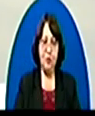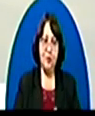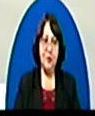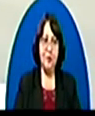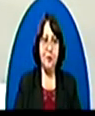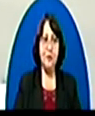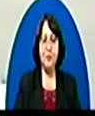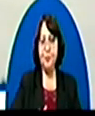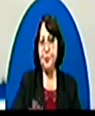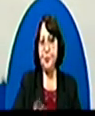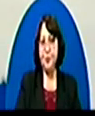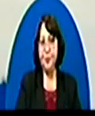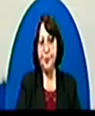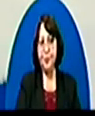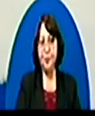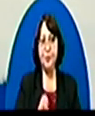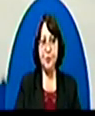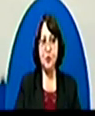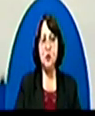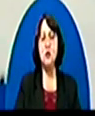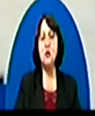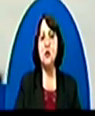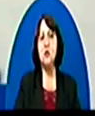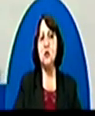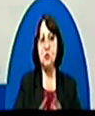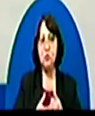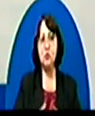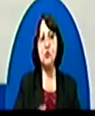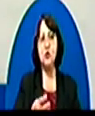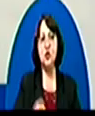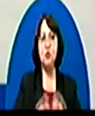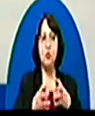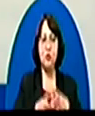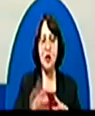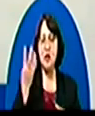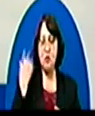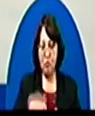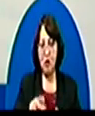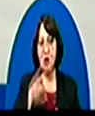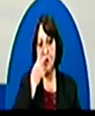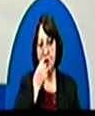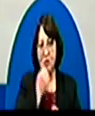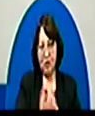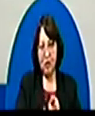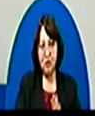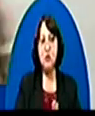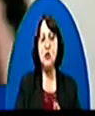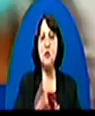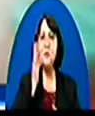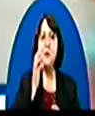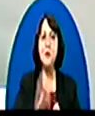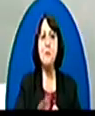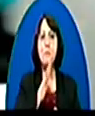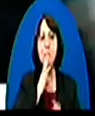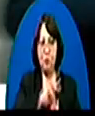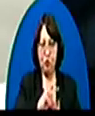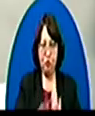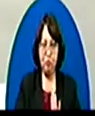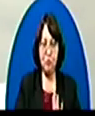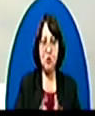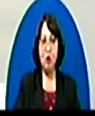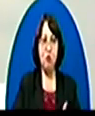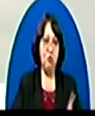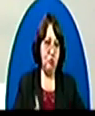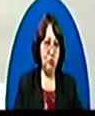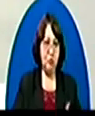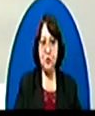бас зөв шудраг тий хийсэн ажлаараа одоо хийх гэж байгаа ажлынхаа мөрийн хөтөлбөрөөр өрсөлдөж одоо